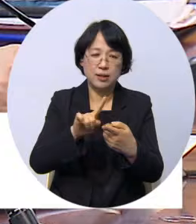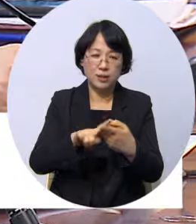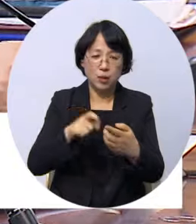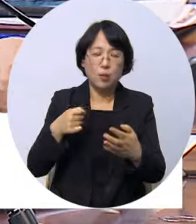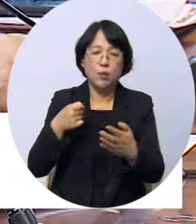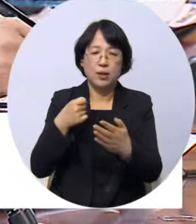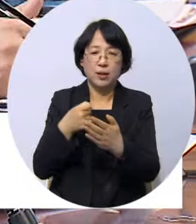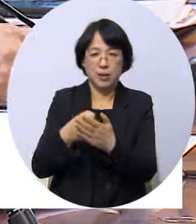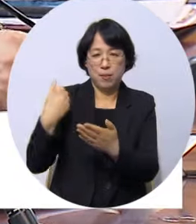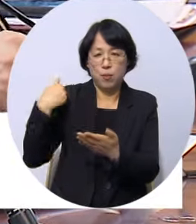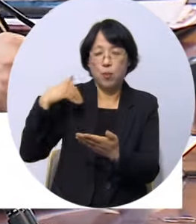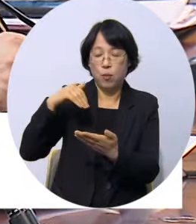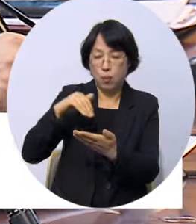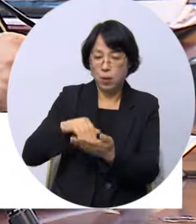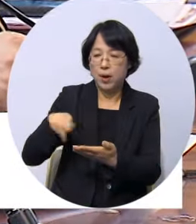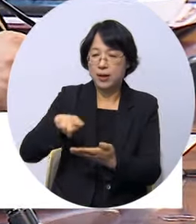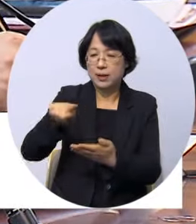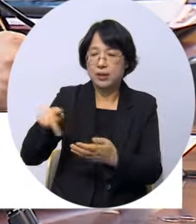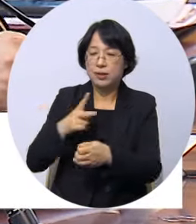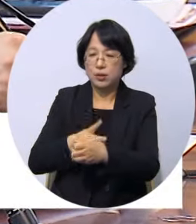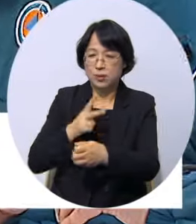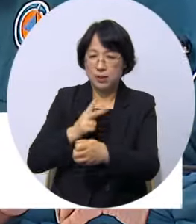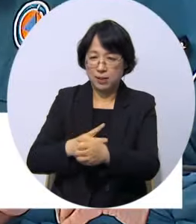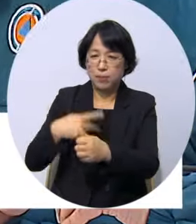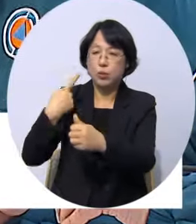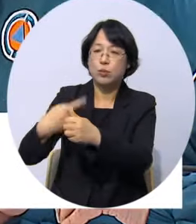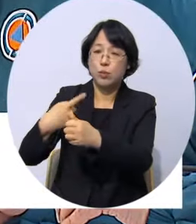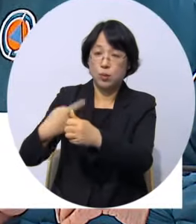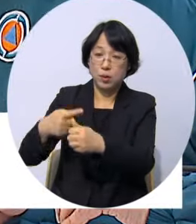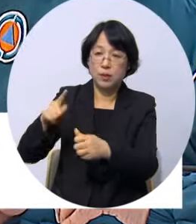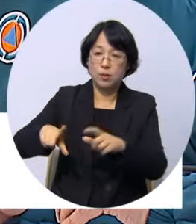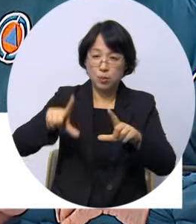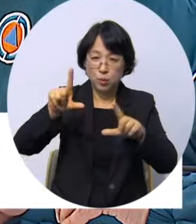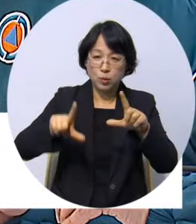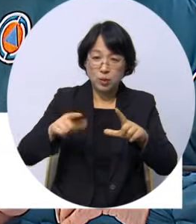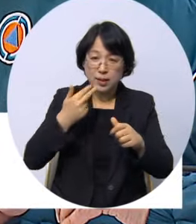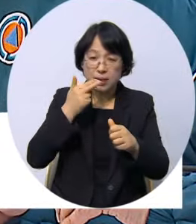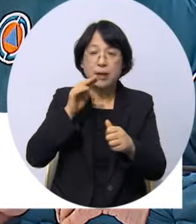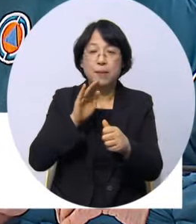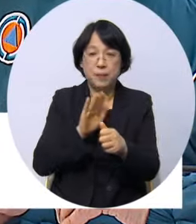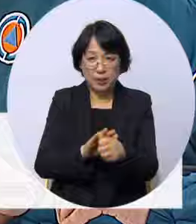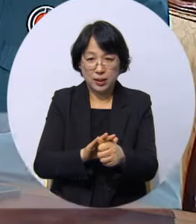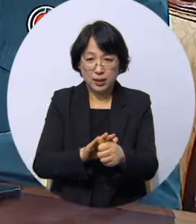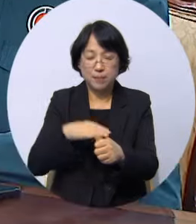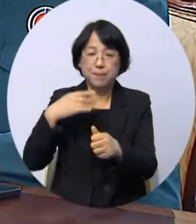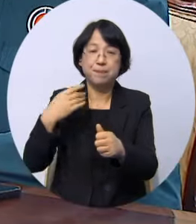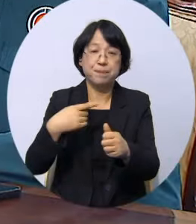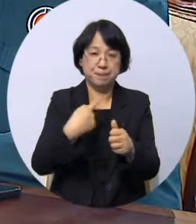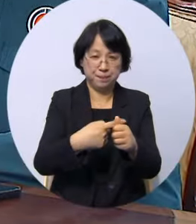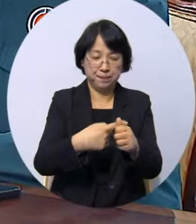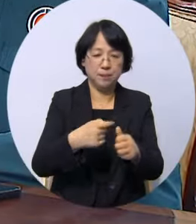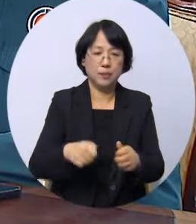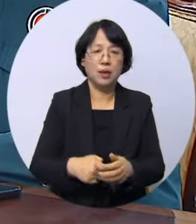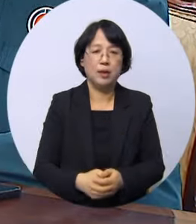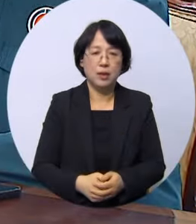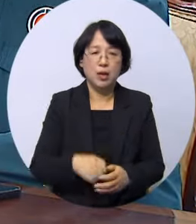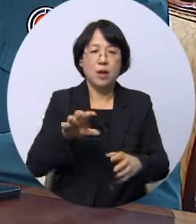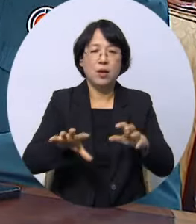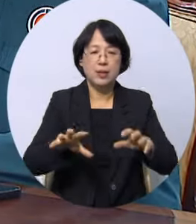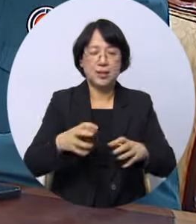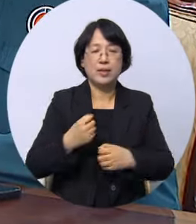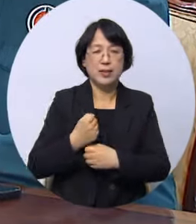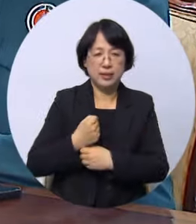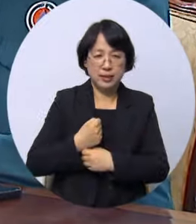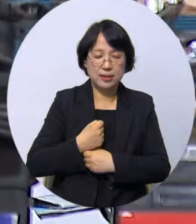있게 의료 현장으로 돌아간 동료를 공격하는 건 상상할 수 없는 일이라며 비판했습니다 그러면서 현장을 지키는